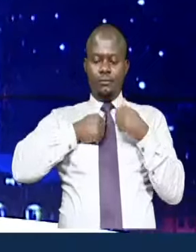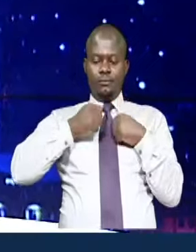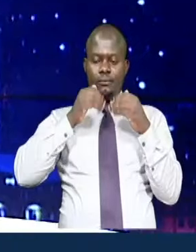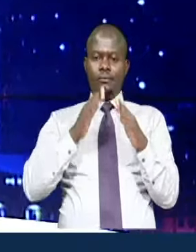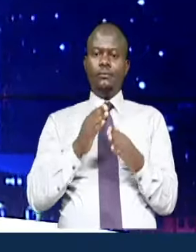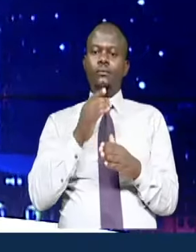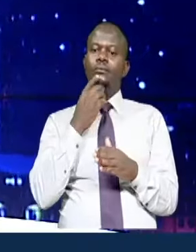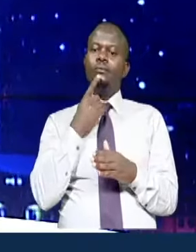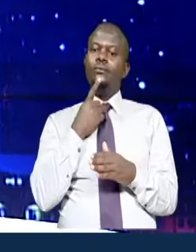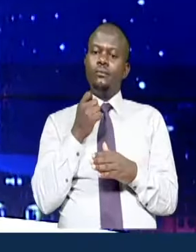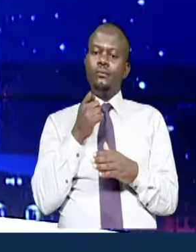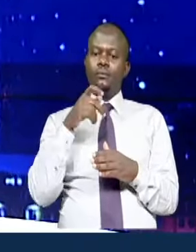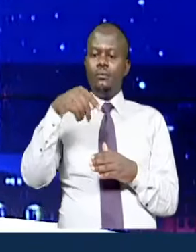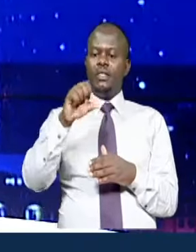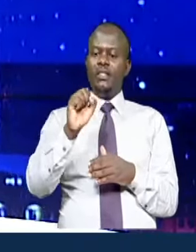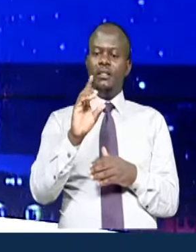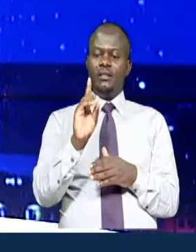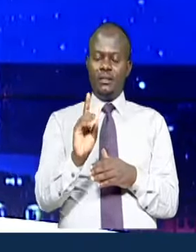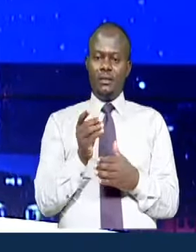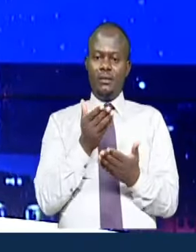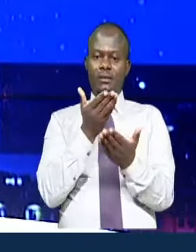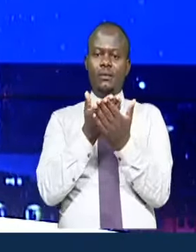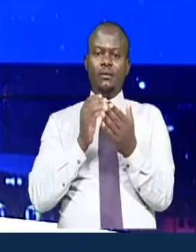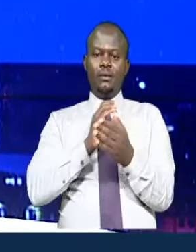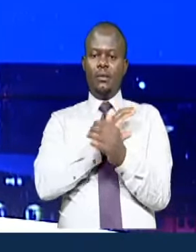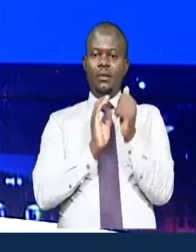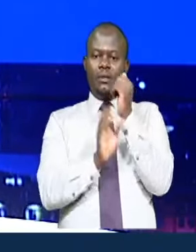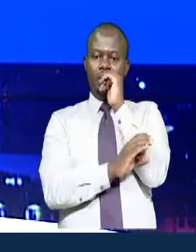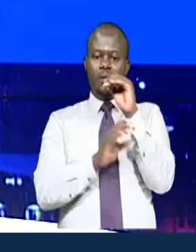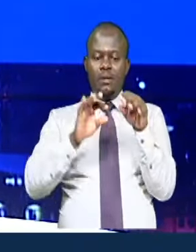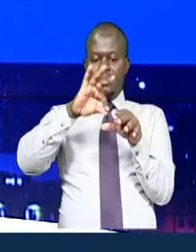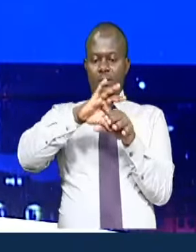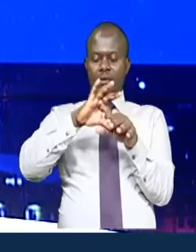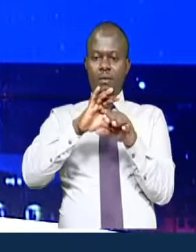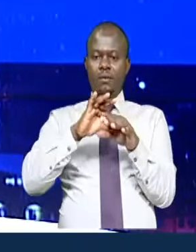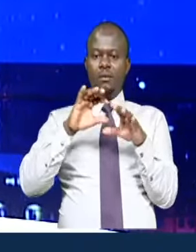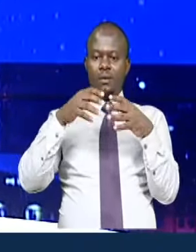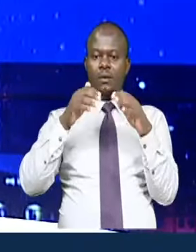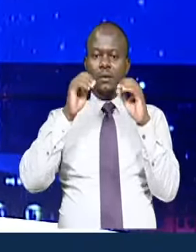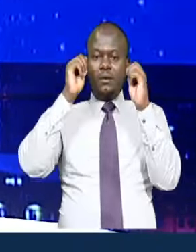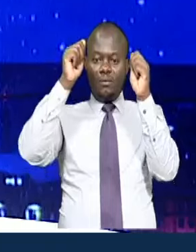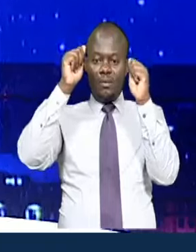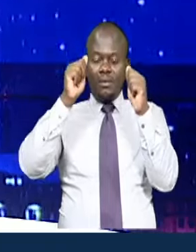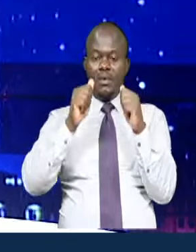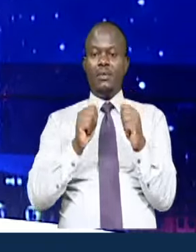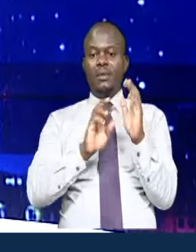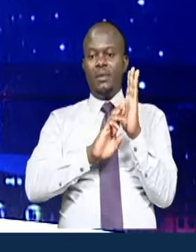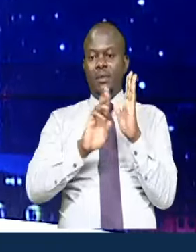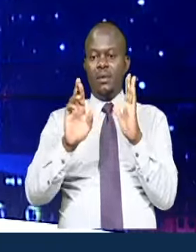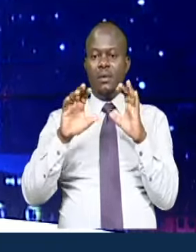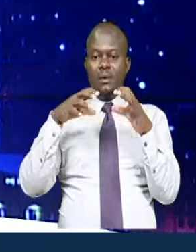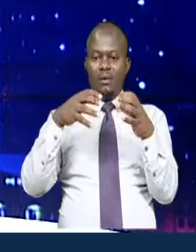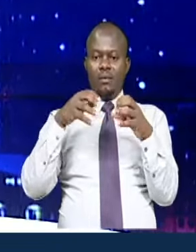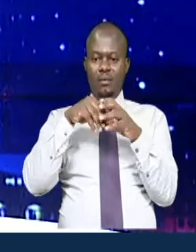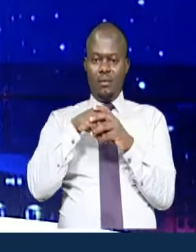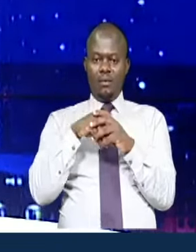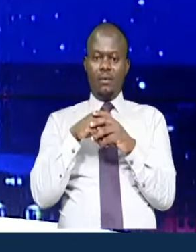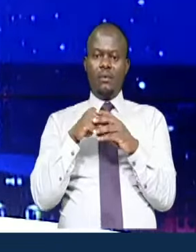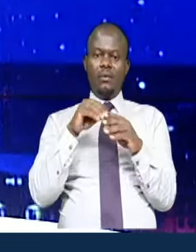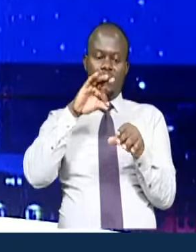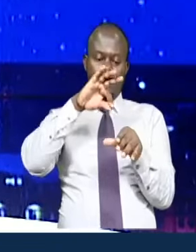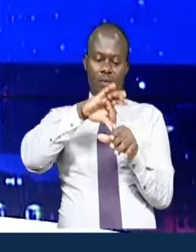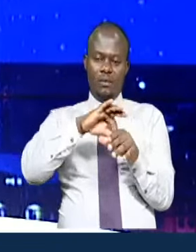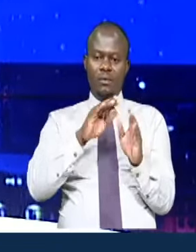uyu wa mbere ishyaka PSD ryashyikirije komisiyo y'igihugu y'amatora abakandidepite bazahagararira ishyaka mu